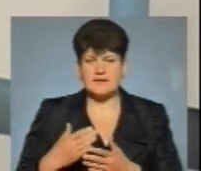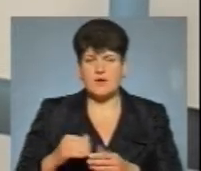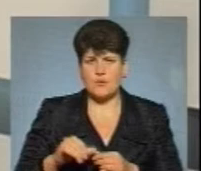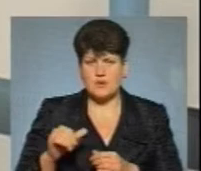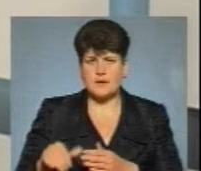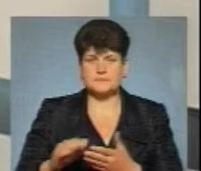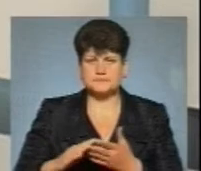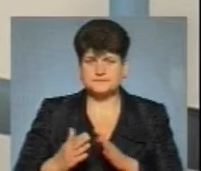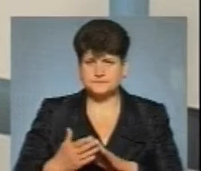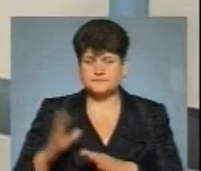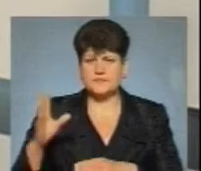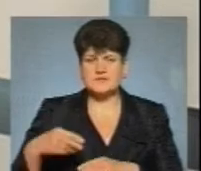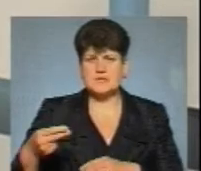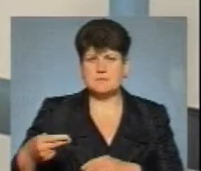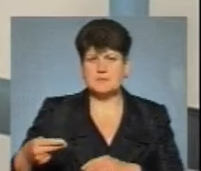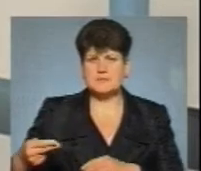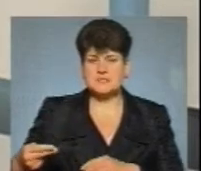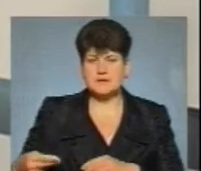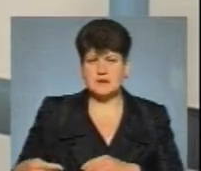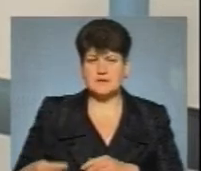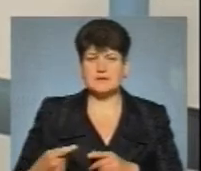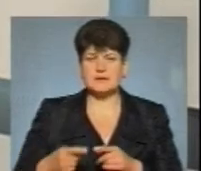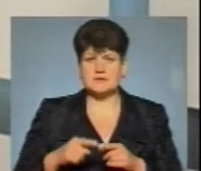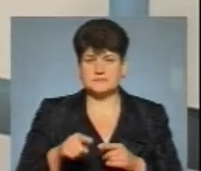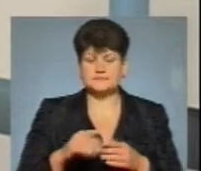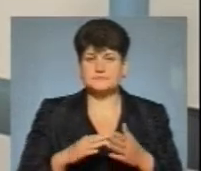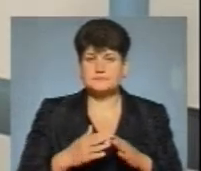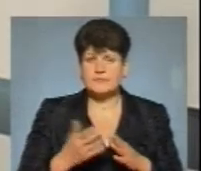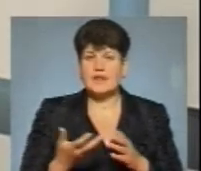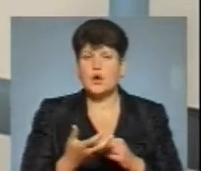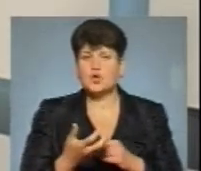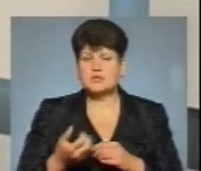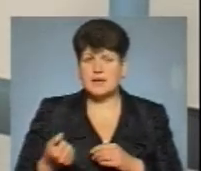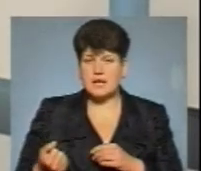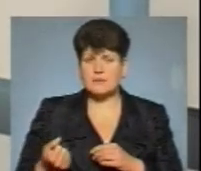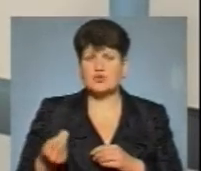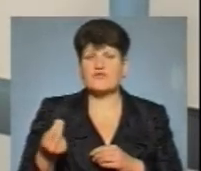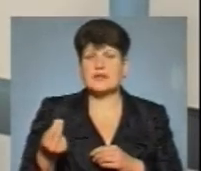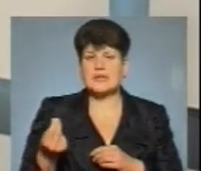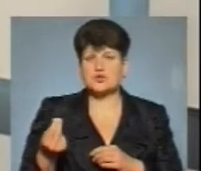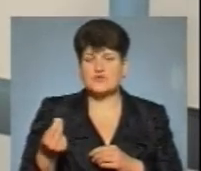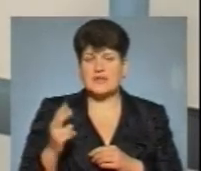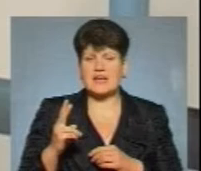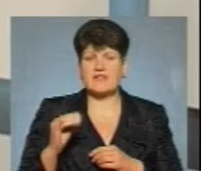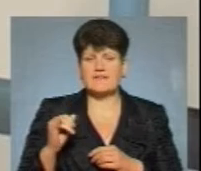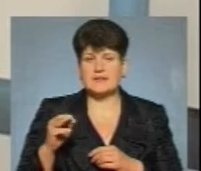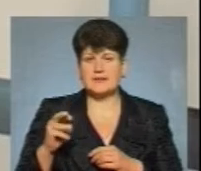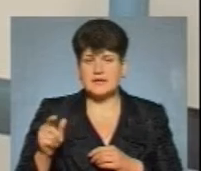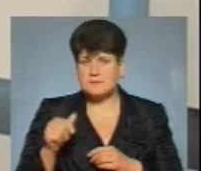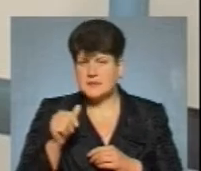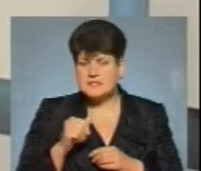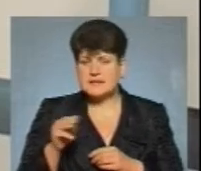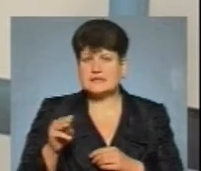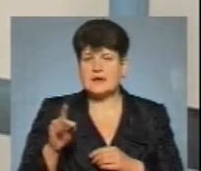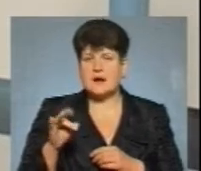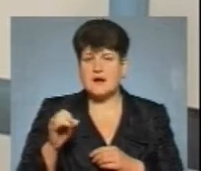я говорив. Всі підписали, законтрактували ці пакети, де отримують відповідно фінансування за квітень місяць, за травень